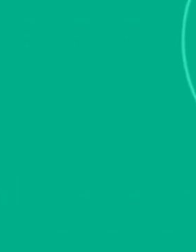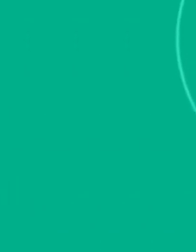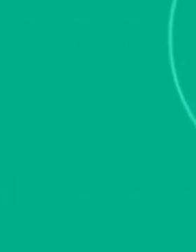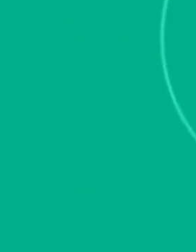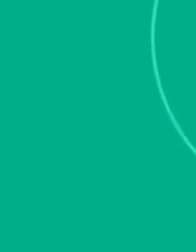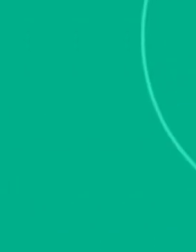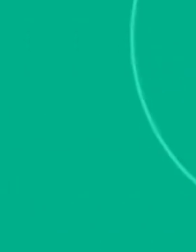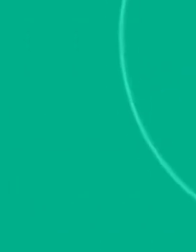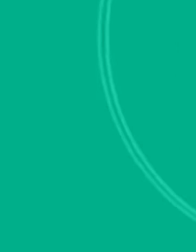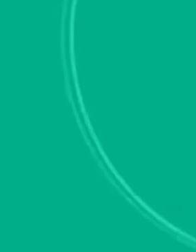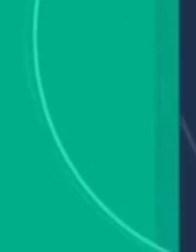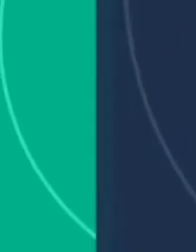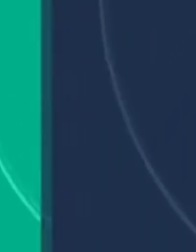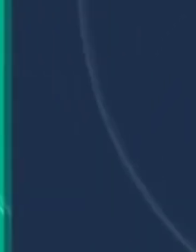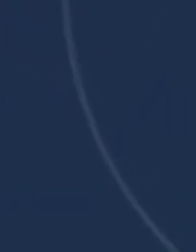Музика